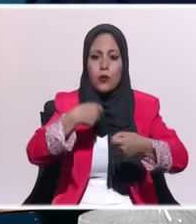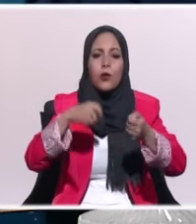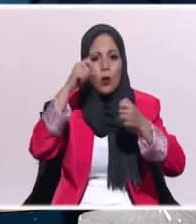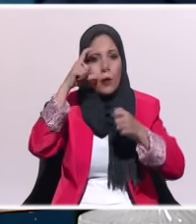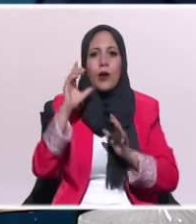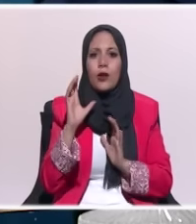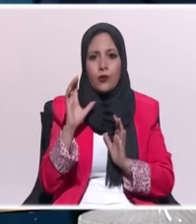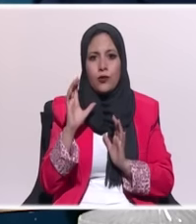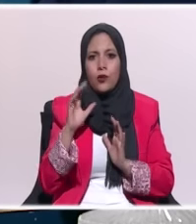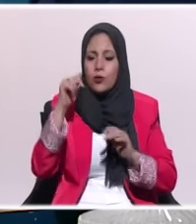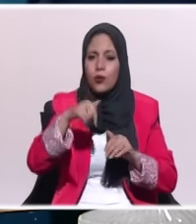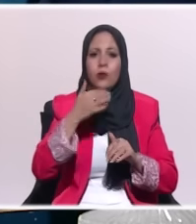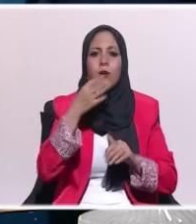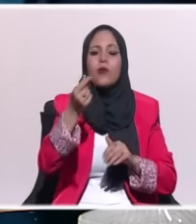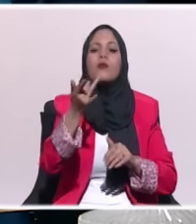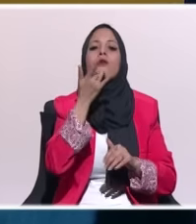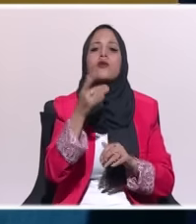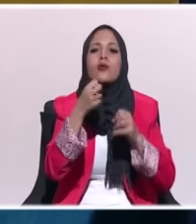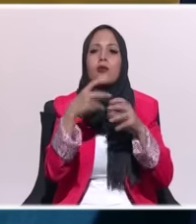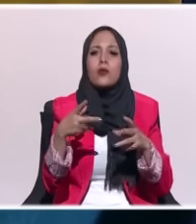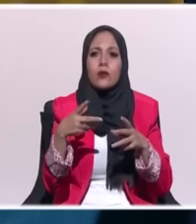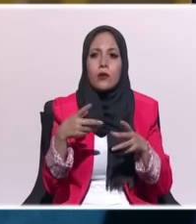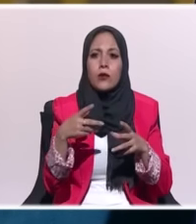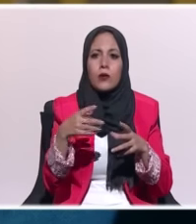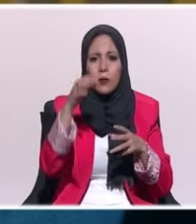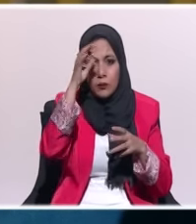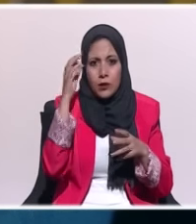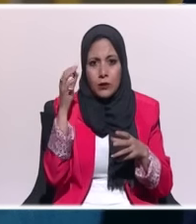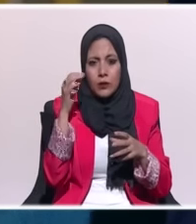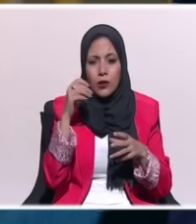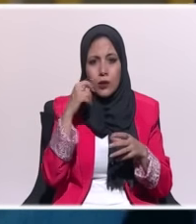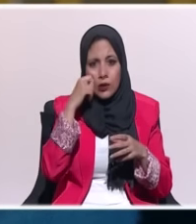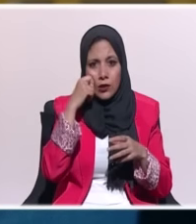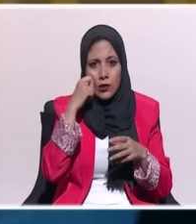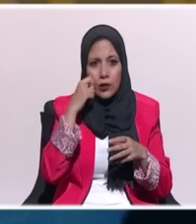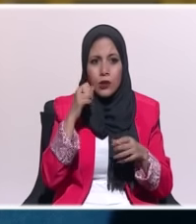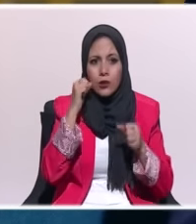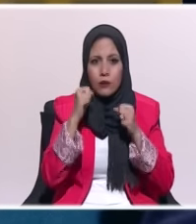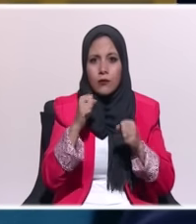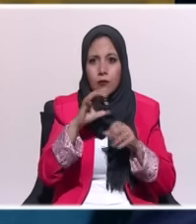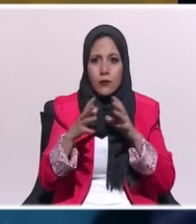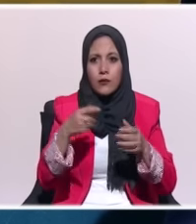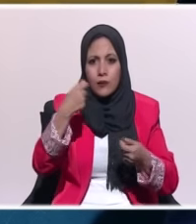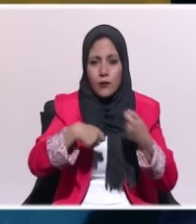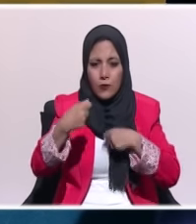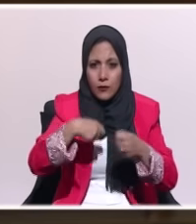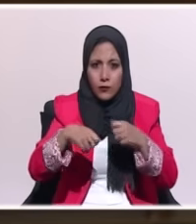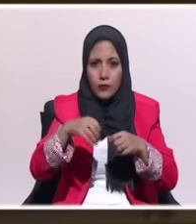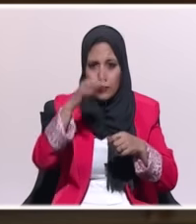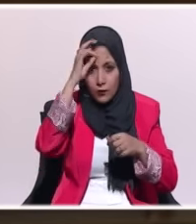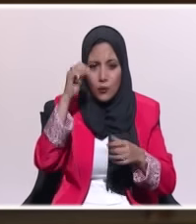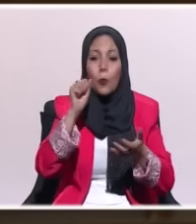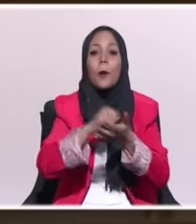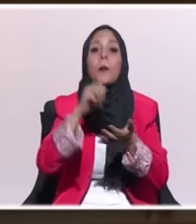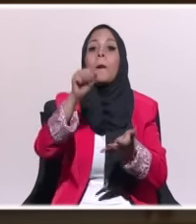لما سالته انت ليه بتعمل كده وجهزها طبعا حاجة عشان هي قال لها هجهزها واصرف عليها كل ما معايا. والشقه اللي انت عايشه